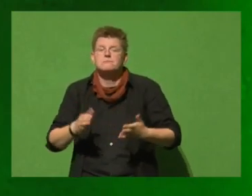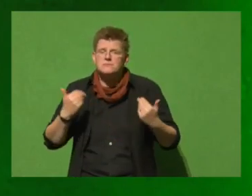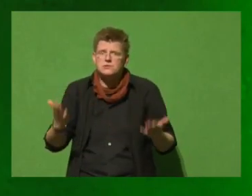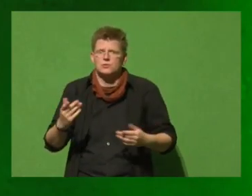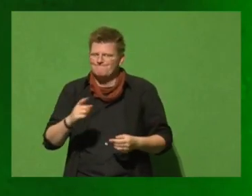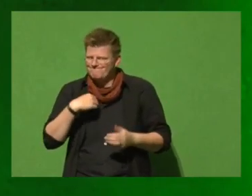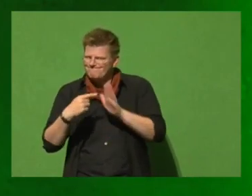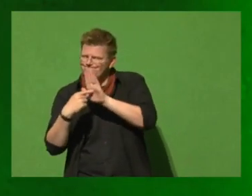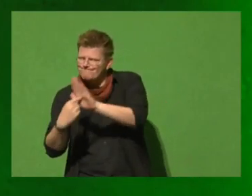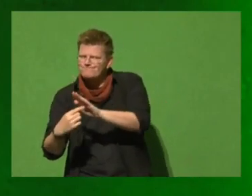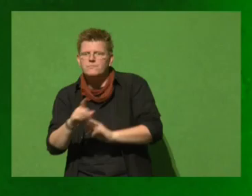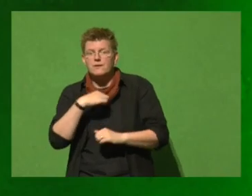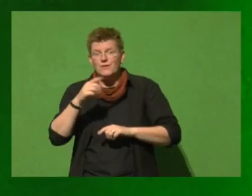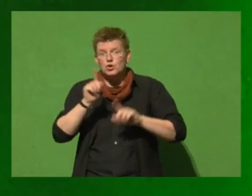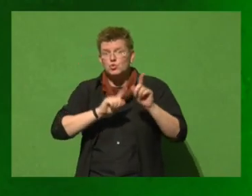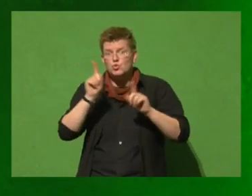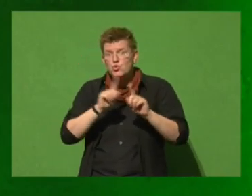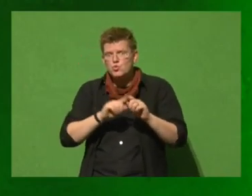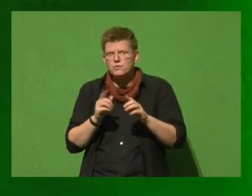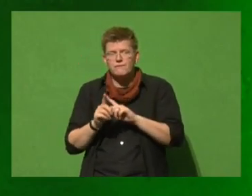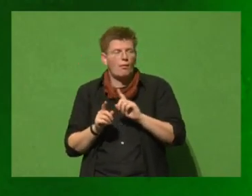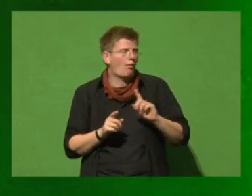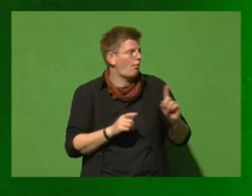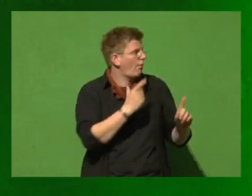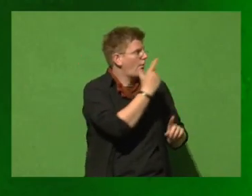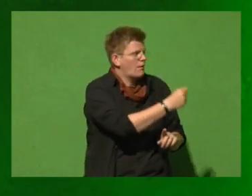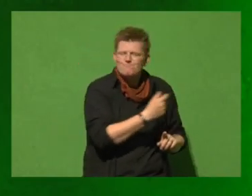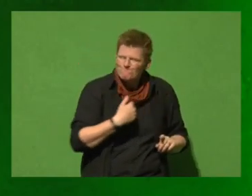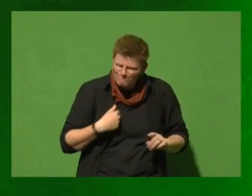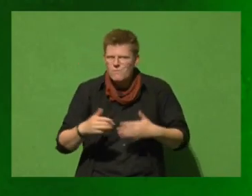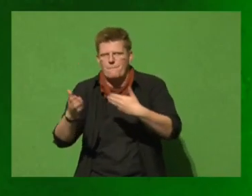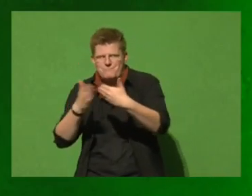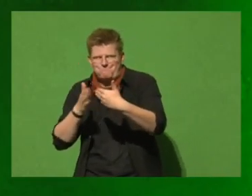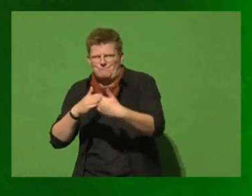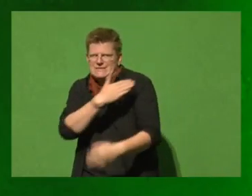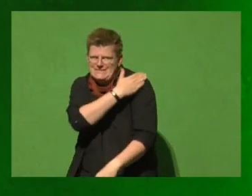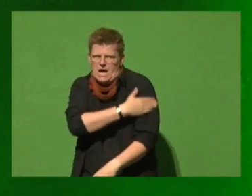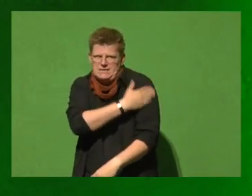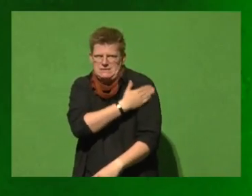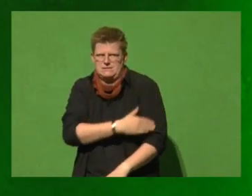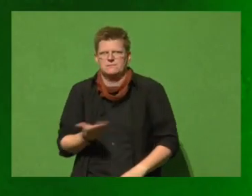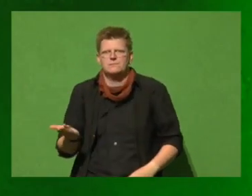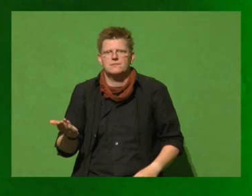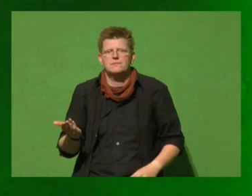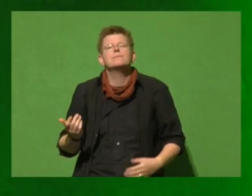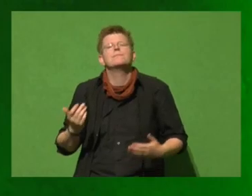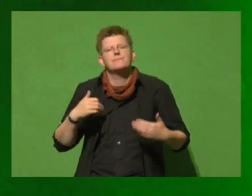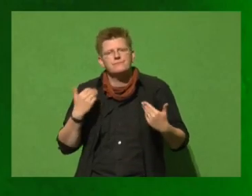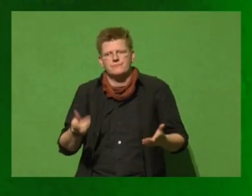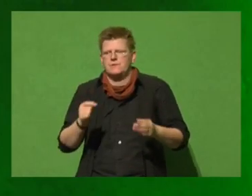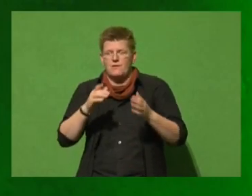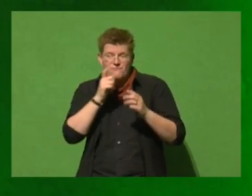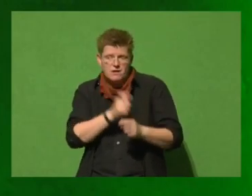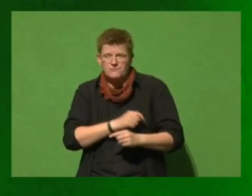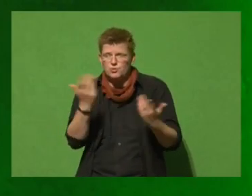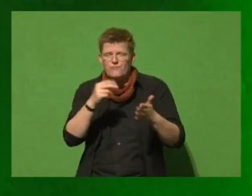eurer Seite und lassen euch nicht allein. Aber wir wissen, dass die Verantwortung in erster Linie in der Politik liegt und bringen deshalb